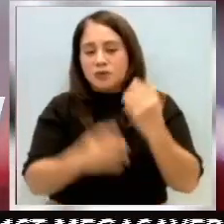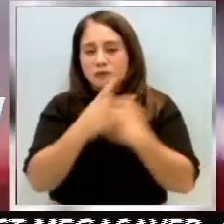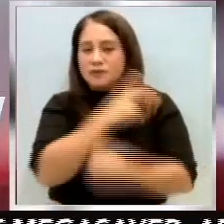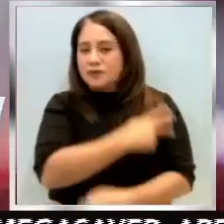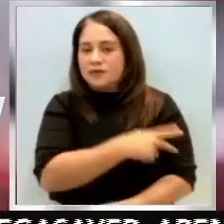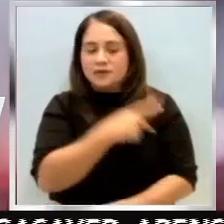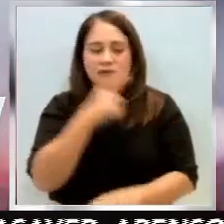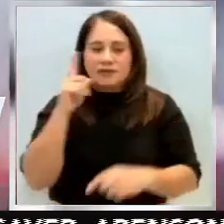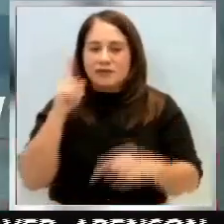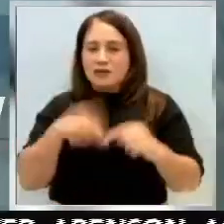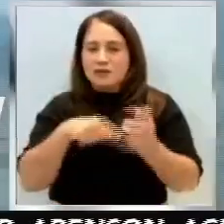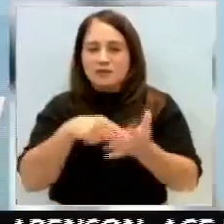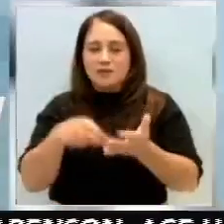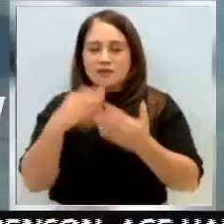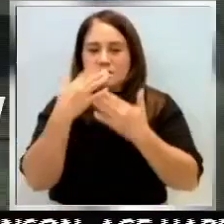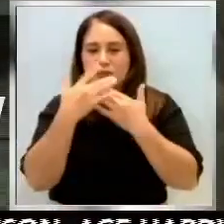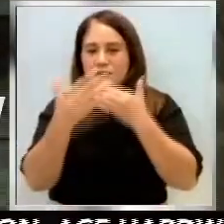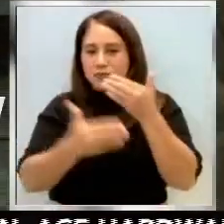blood processing fee.